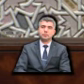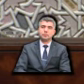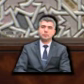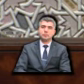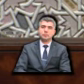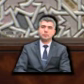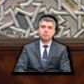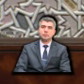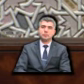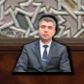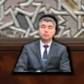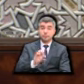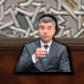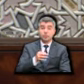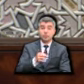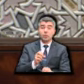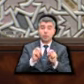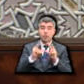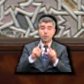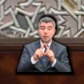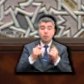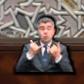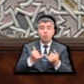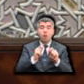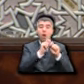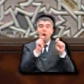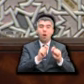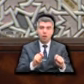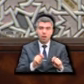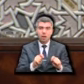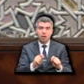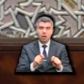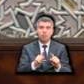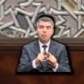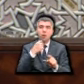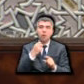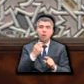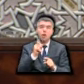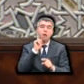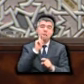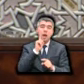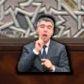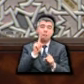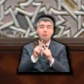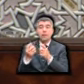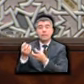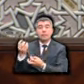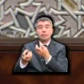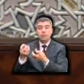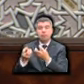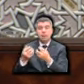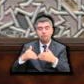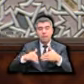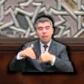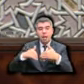لا حنا ما كرهناش السيد النائب، انا نحروها اليوم، ولكن بقات فينا هذيك المراه اللي كطيب في الزنقه